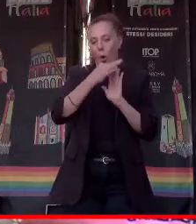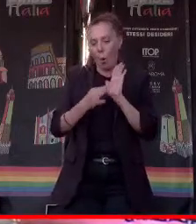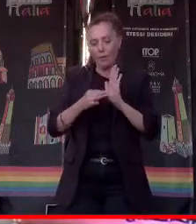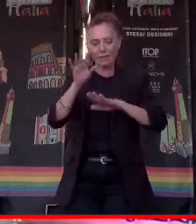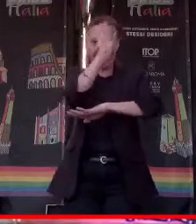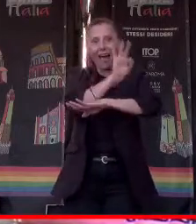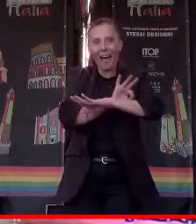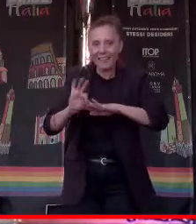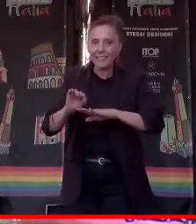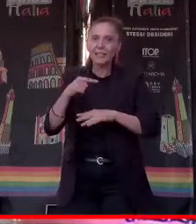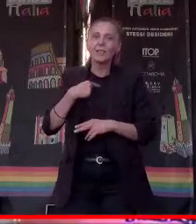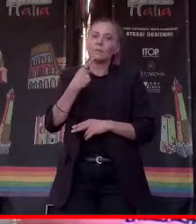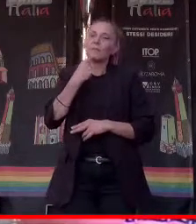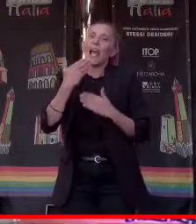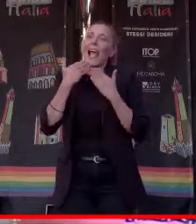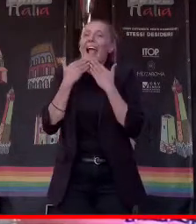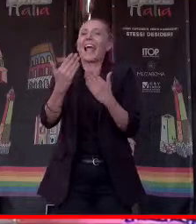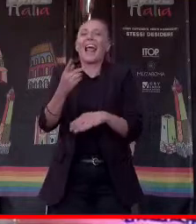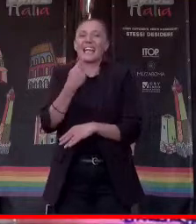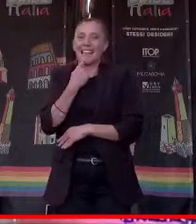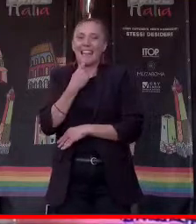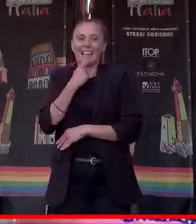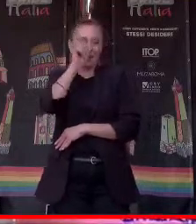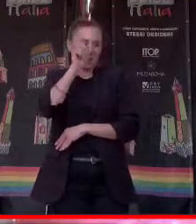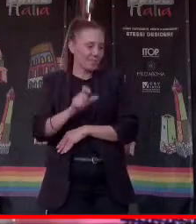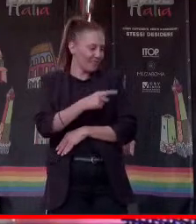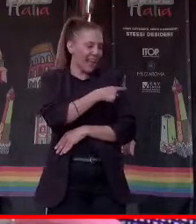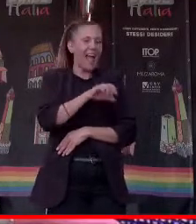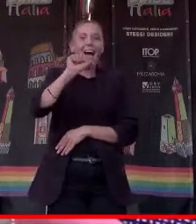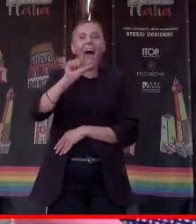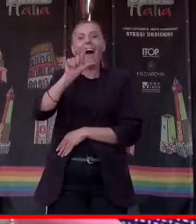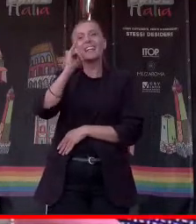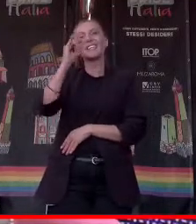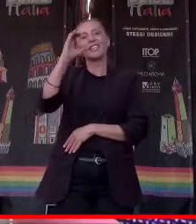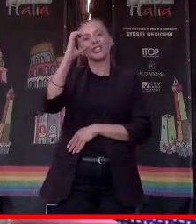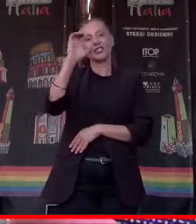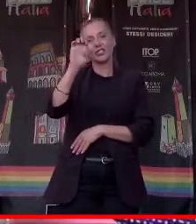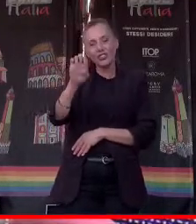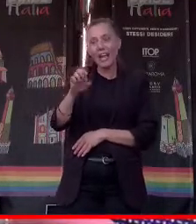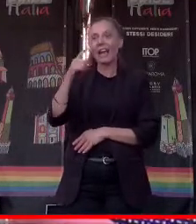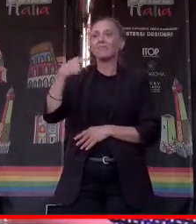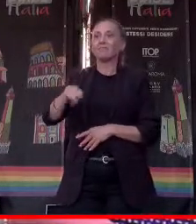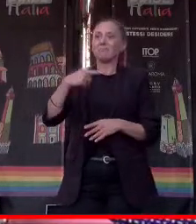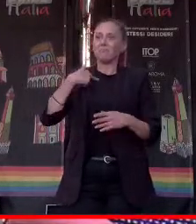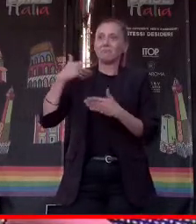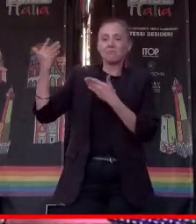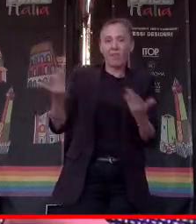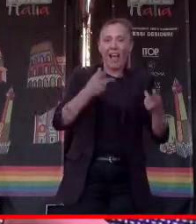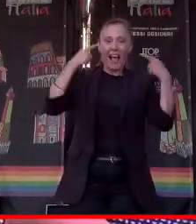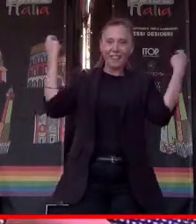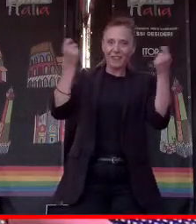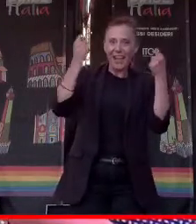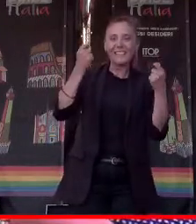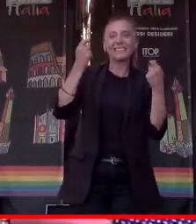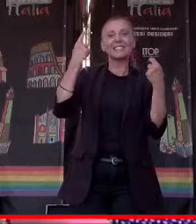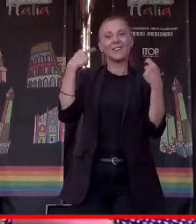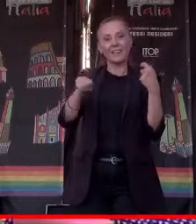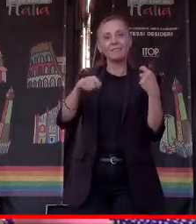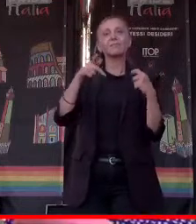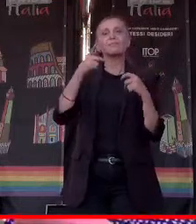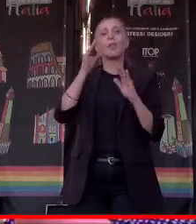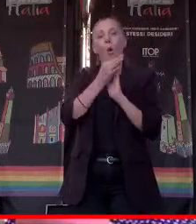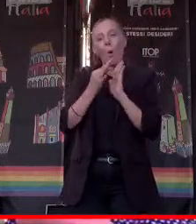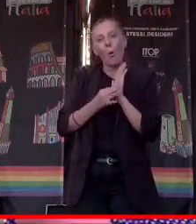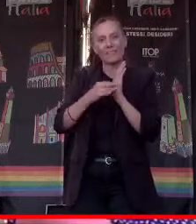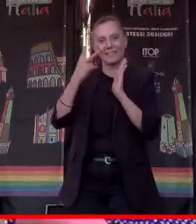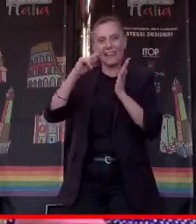veramente ringrazio Alice per l'ennesima volta, perché qua abbiamo ospitato anche il Festival dell'Architettura di Roma che ha messo questa discussione al centro del